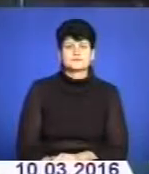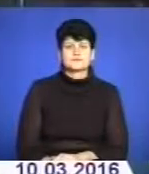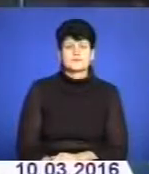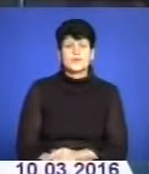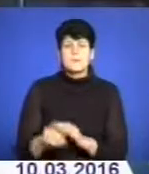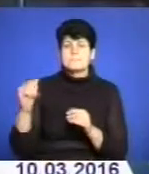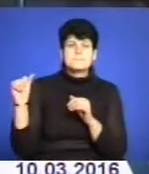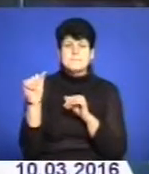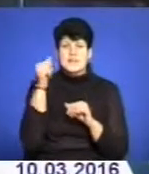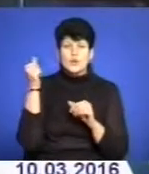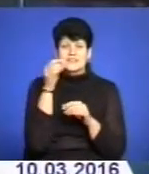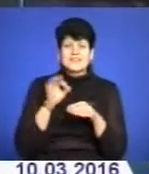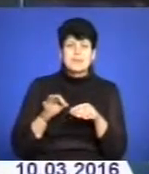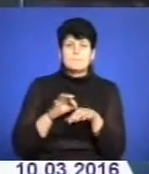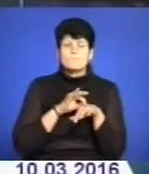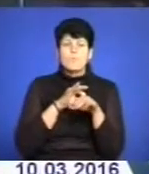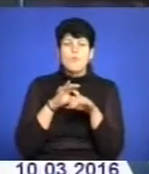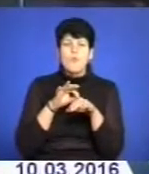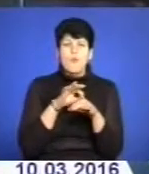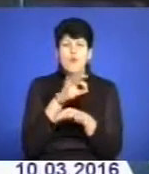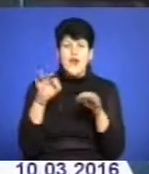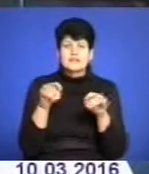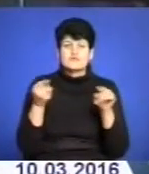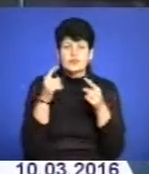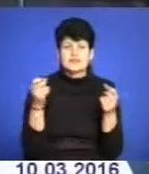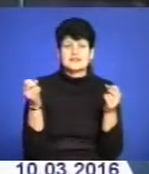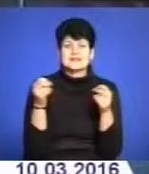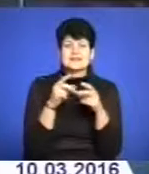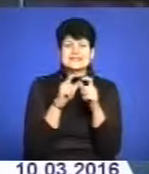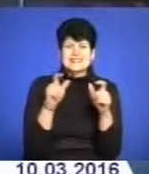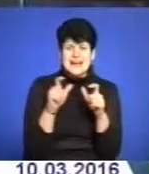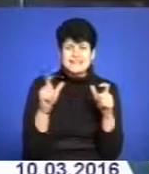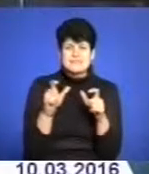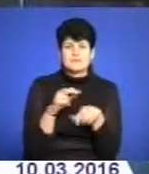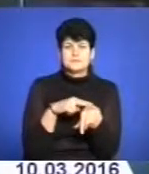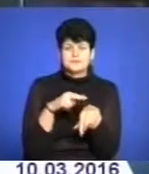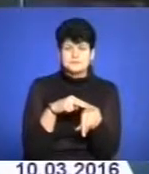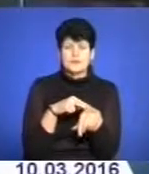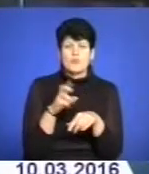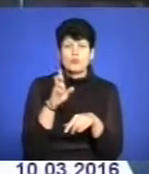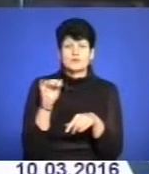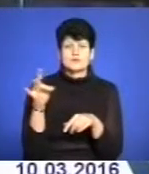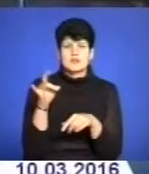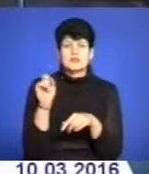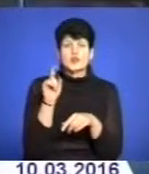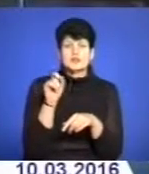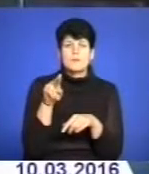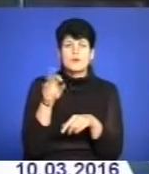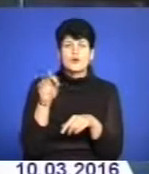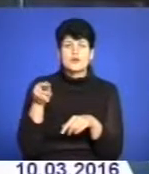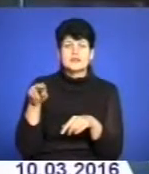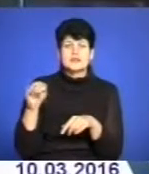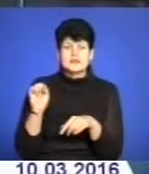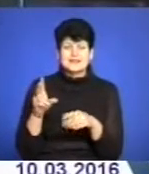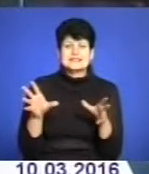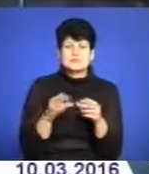Пілотний проект щодо створення спеціальних поліцейських станцій на Тернопільщині стартував у Бучицькому районі. У селищі Золотий Потік спільними зусиллями поліцейських